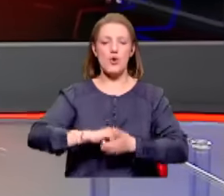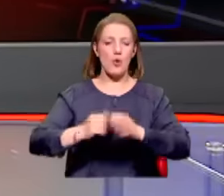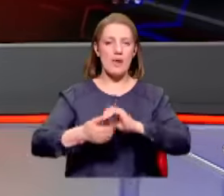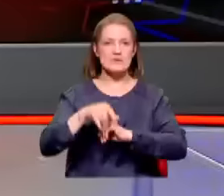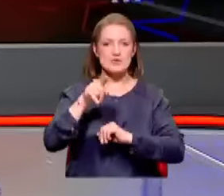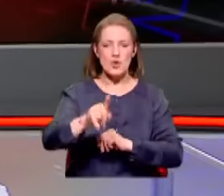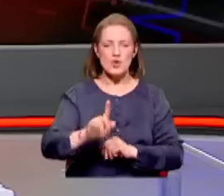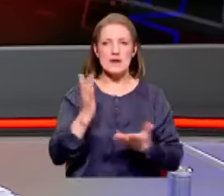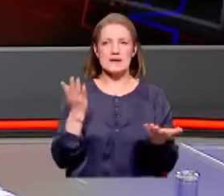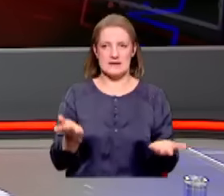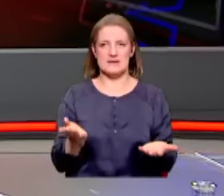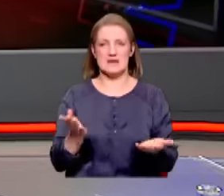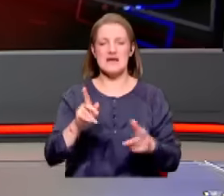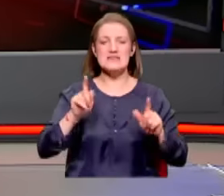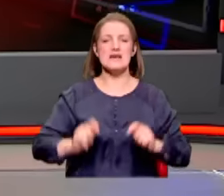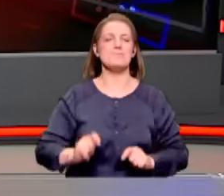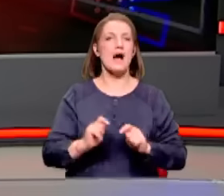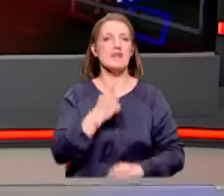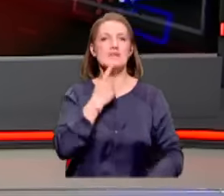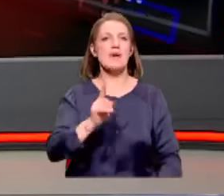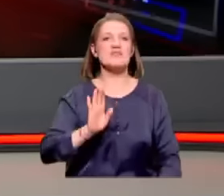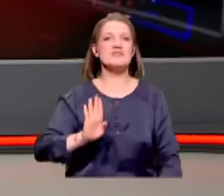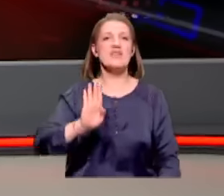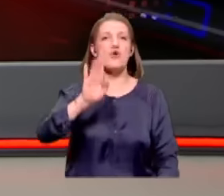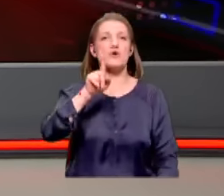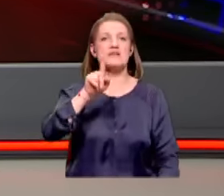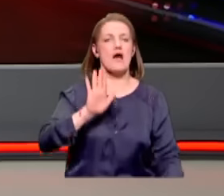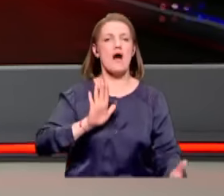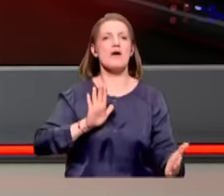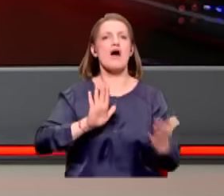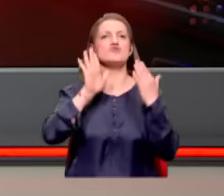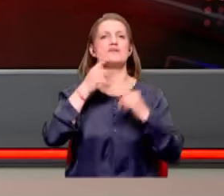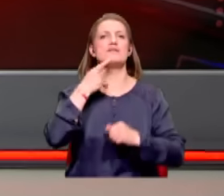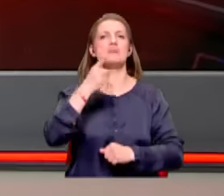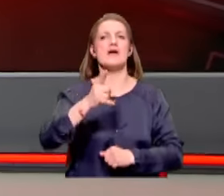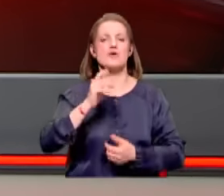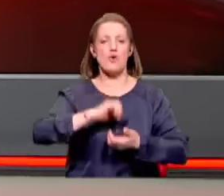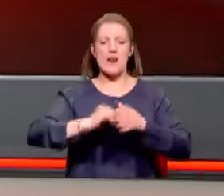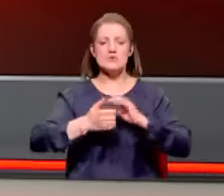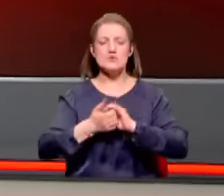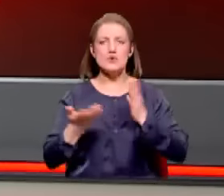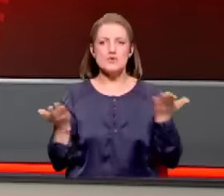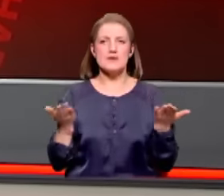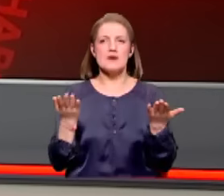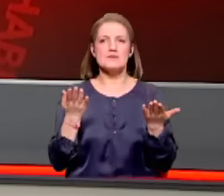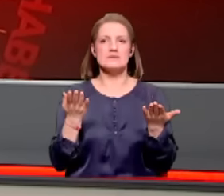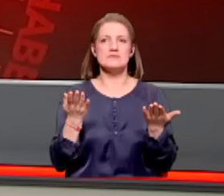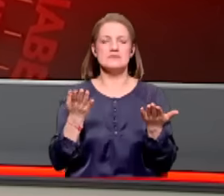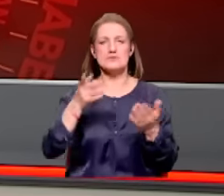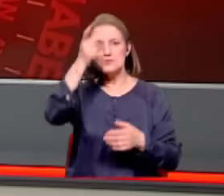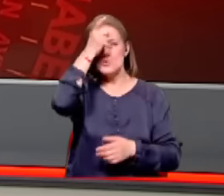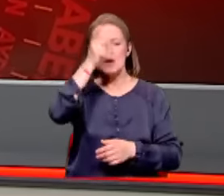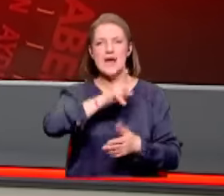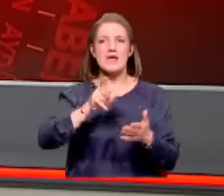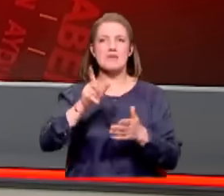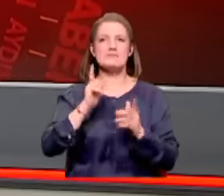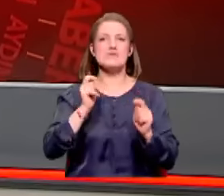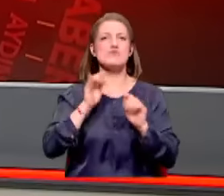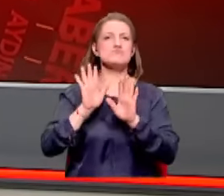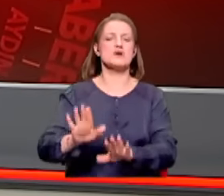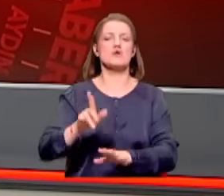koalisyonları peşinen yapmak demokrasiye aykırıdır. Koalisyondan kurtulacağız deyip koalisyona mahkum ediyorsunuz ülkeyi.